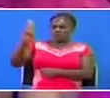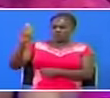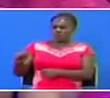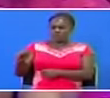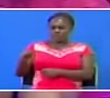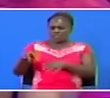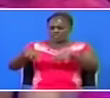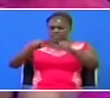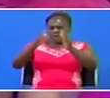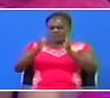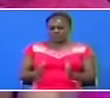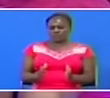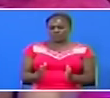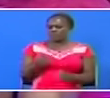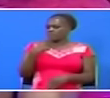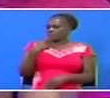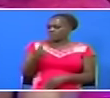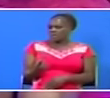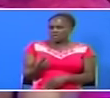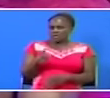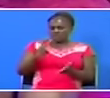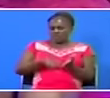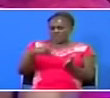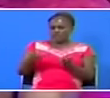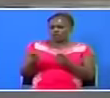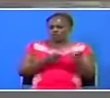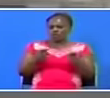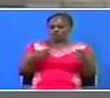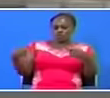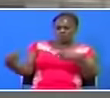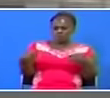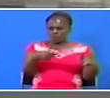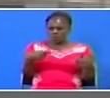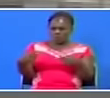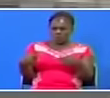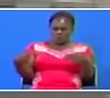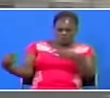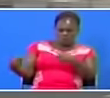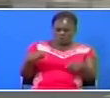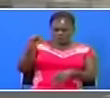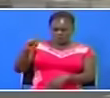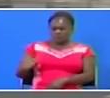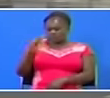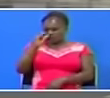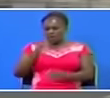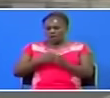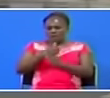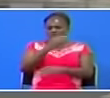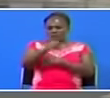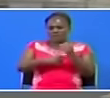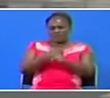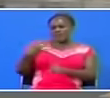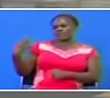wa Mataifa Ban Ki-moon, aliyesema kuwa alishindwa kudhibiti vita nchini humo. Kumekuwa na mapigano Sudan Kusini kwa zaidi ya miaka